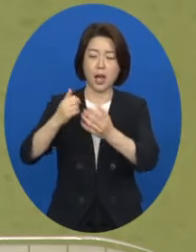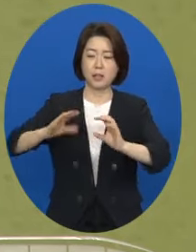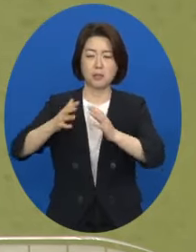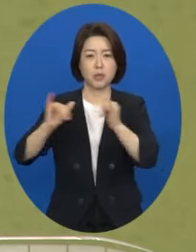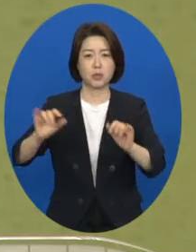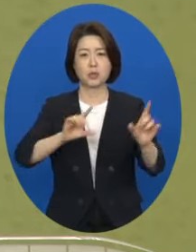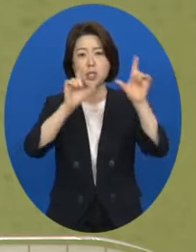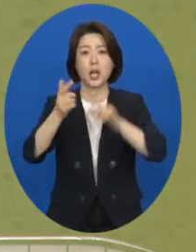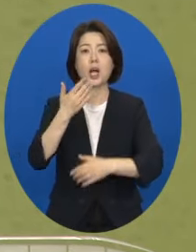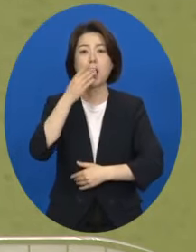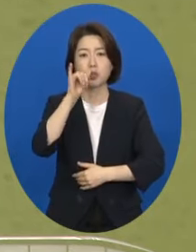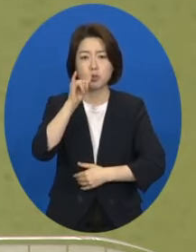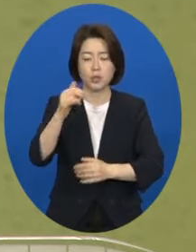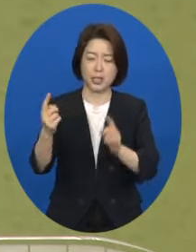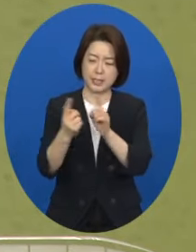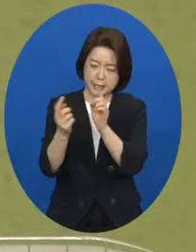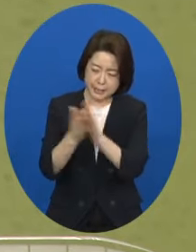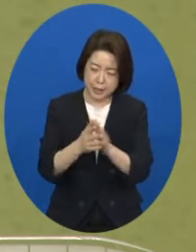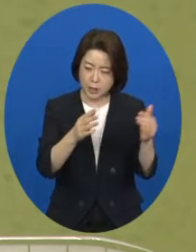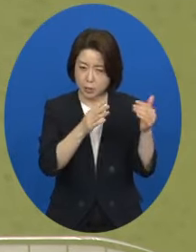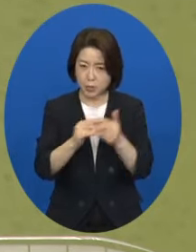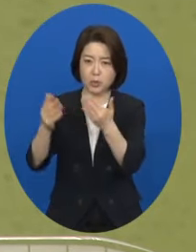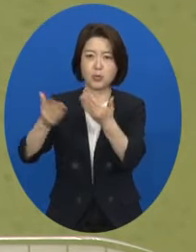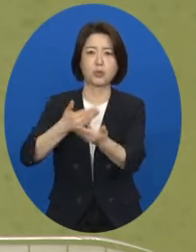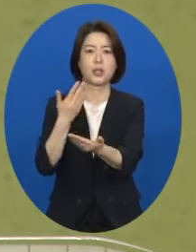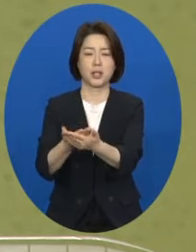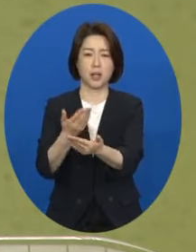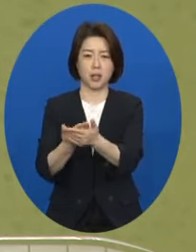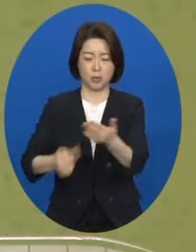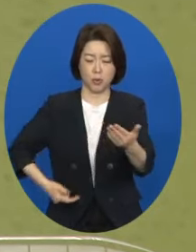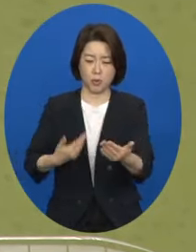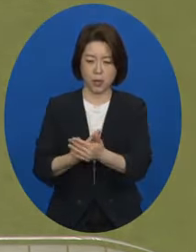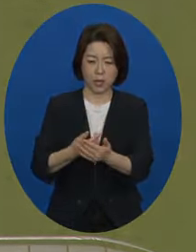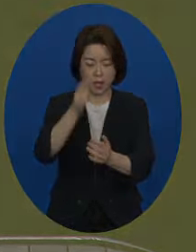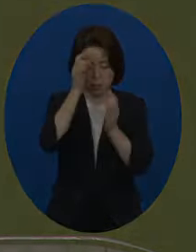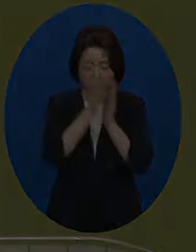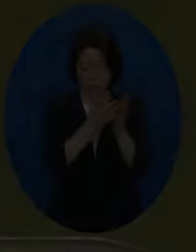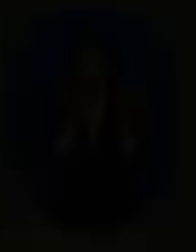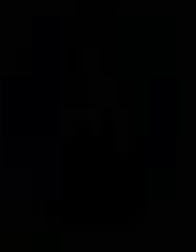수 있도록 주여 우리를 친히 인도해 달라고 우리 함께 회개하며 통성으로 기도하도록 하겠습니다.